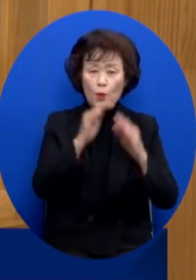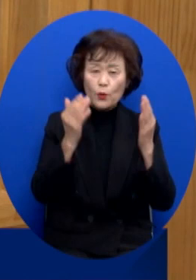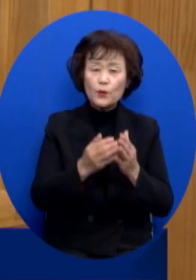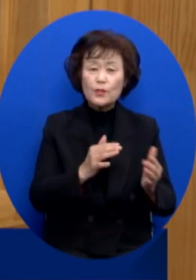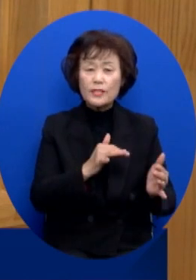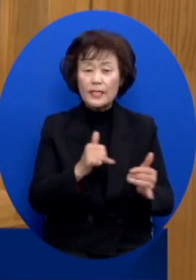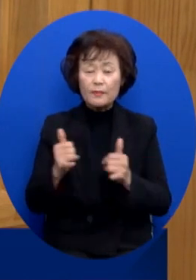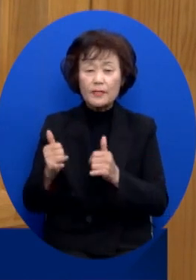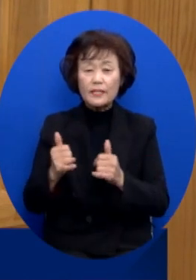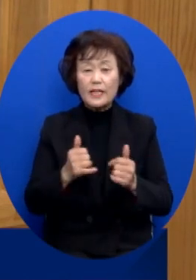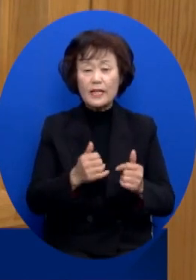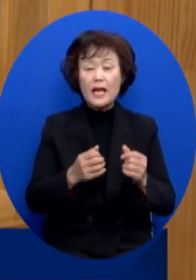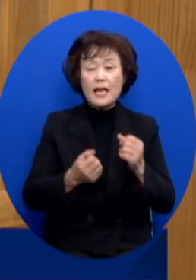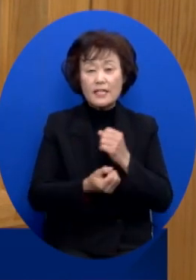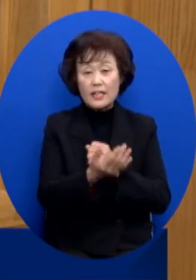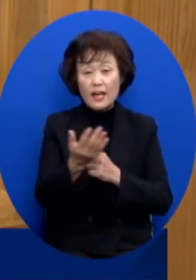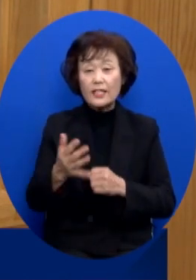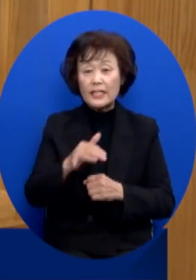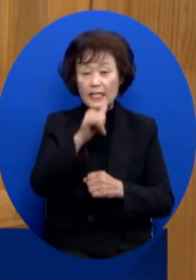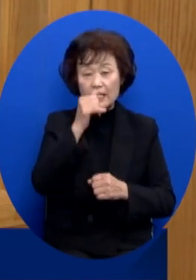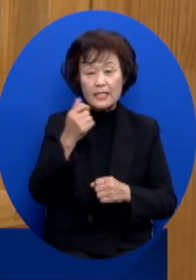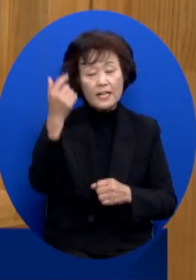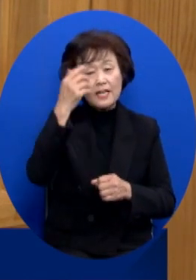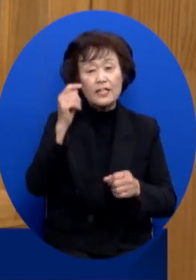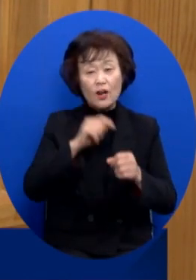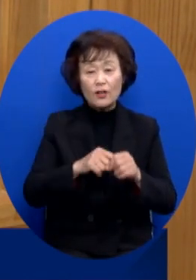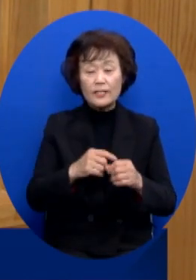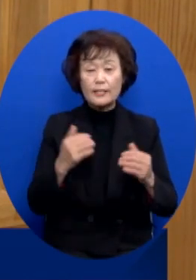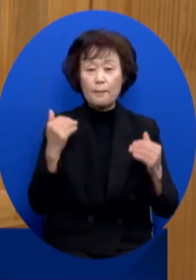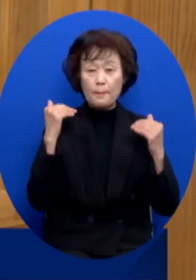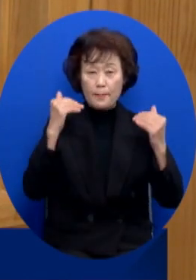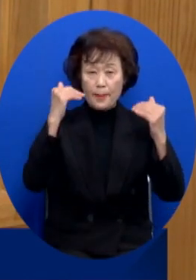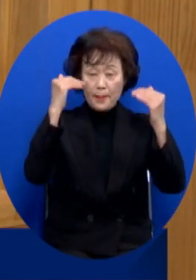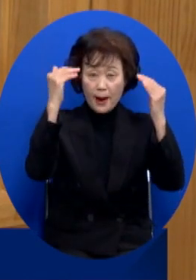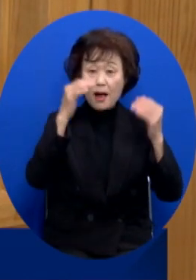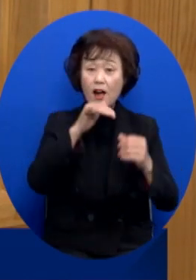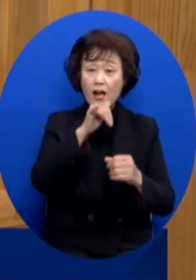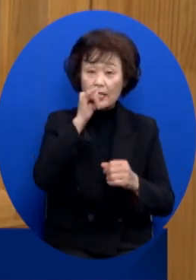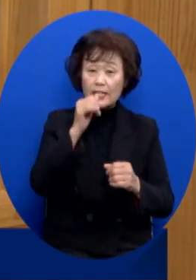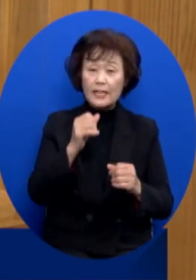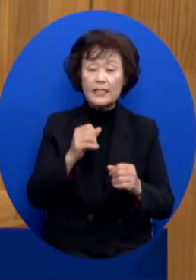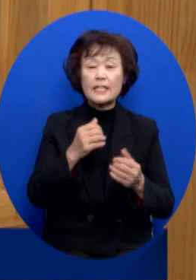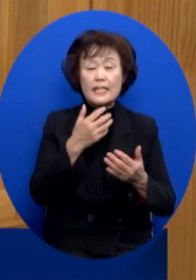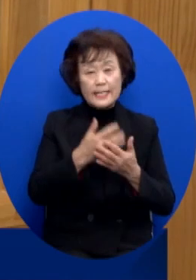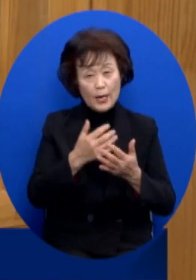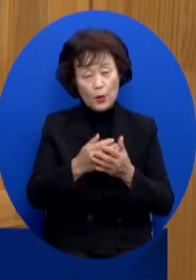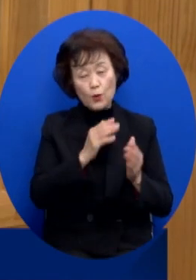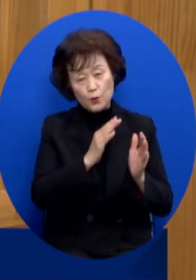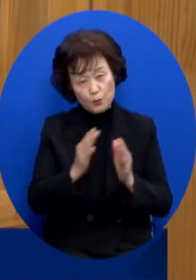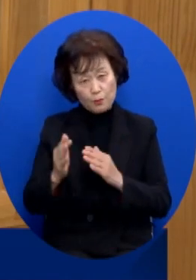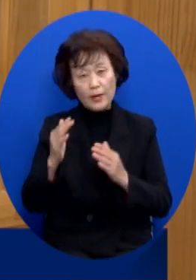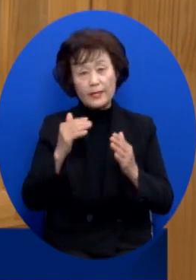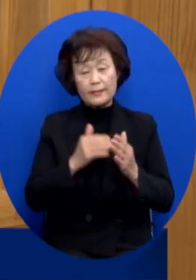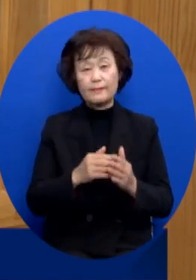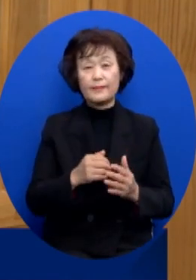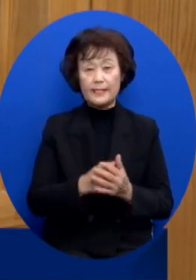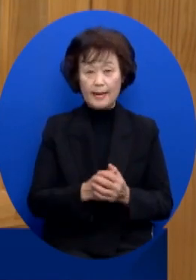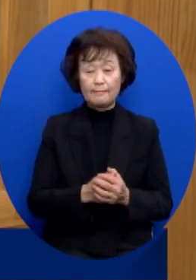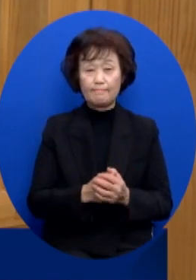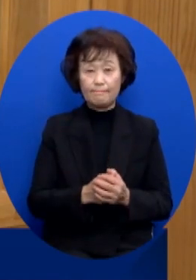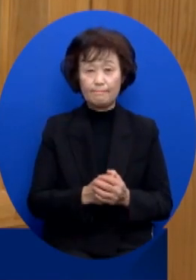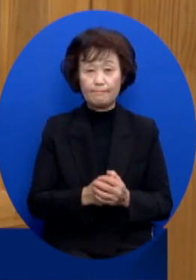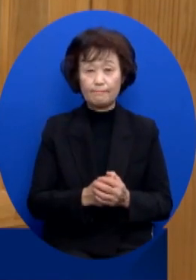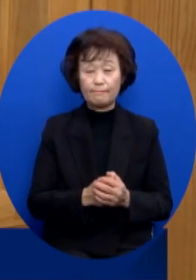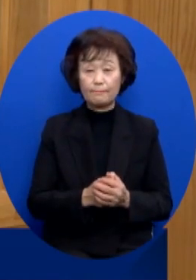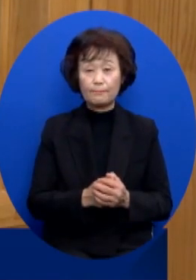있는 절기라고 믿고 있고 그래서 그 절기가 끝난 이후에 삶속에도 어 영향력이 있는